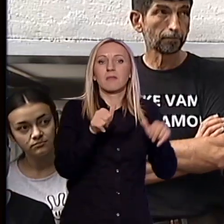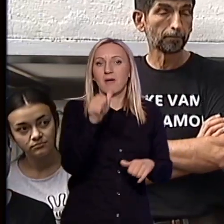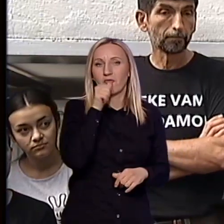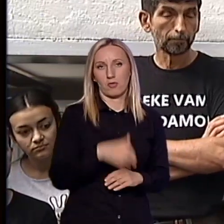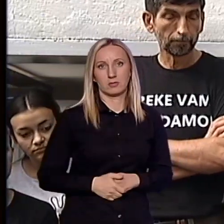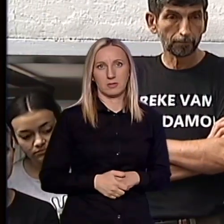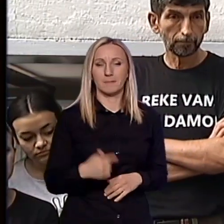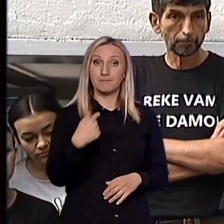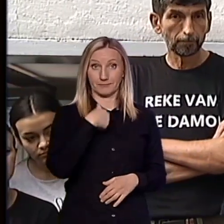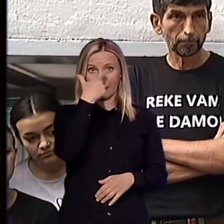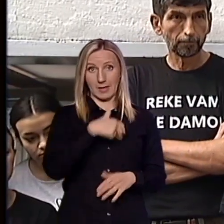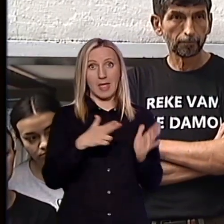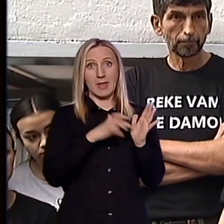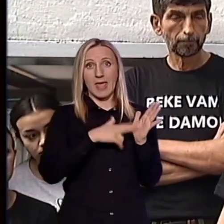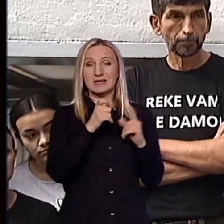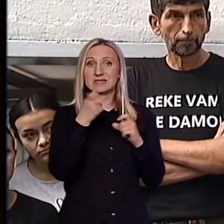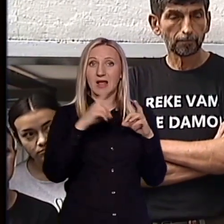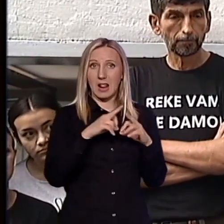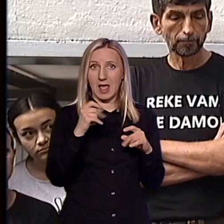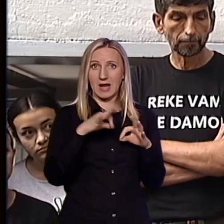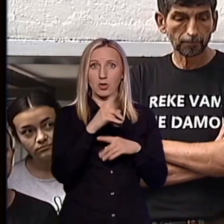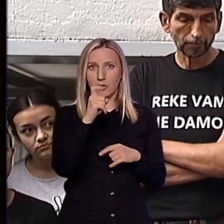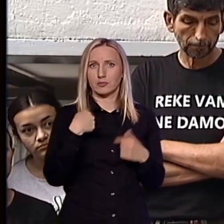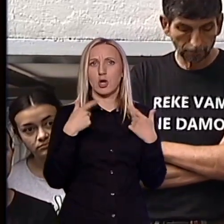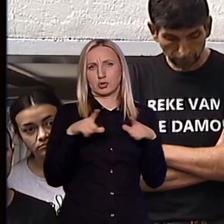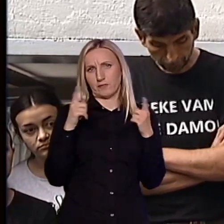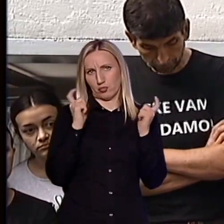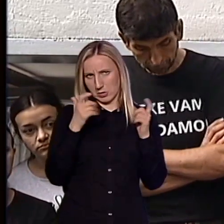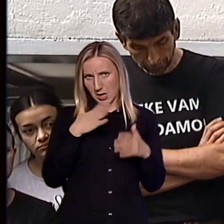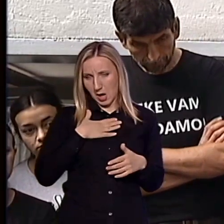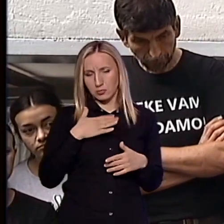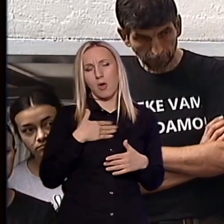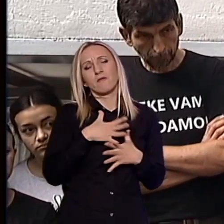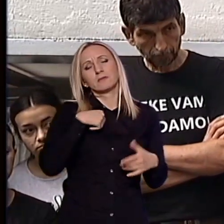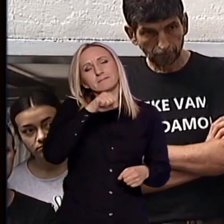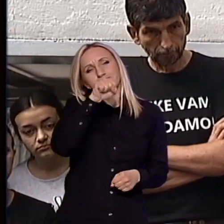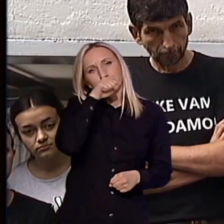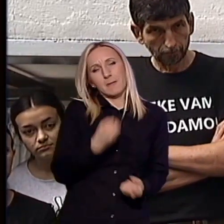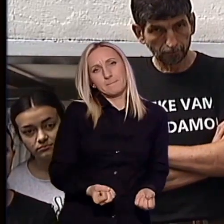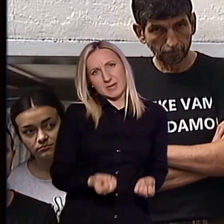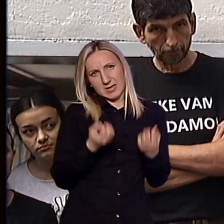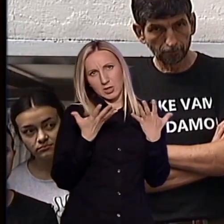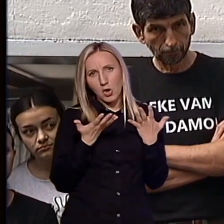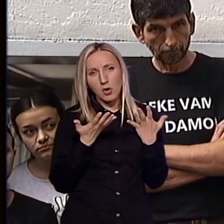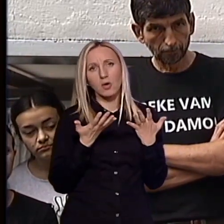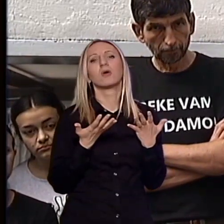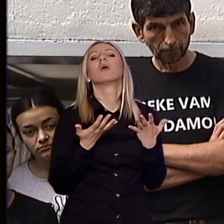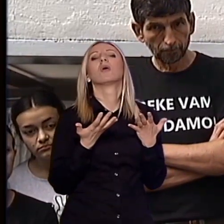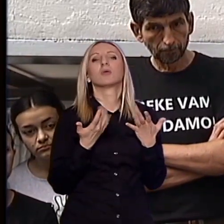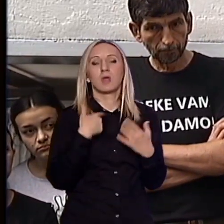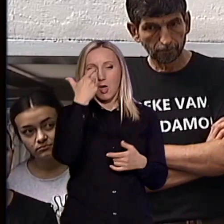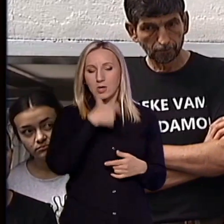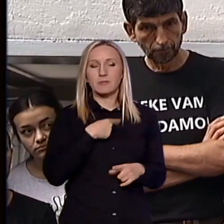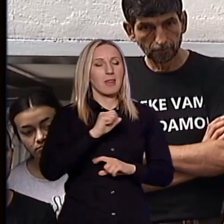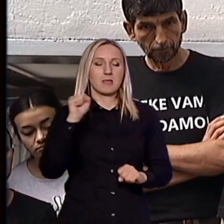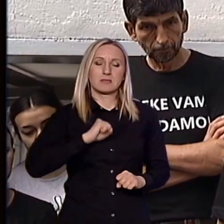sam Nensila Radojković, gradsko sam dete, ali sam veliki prirodnjak i osoba koja ne može